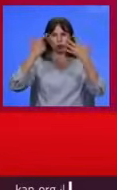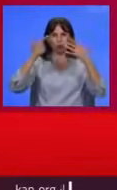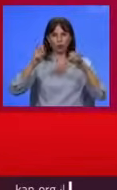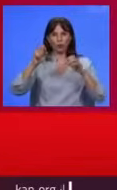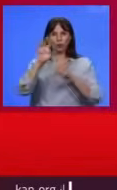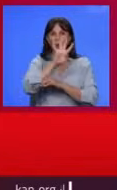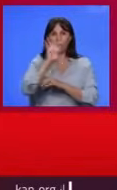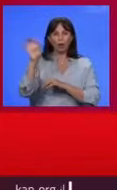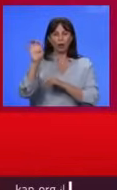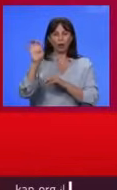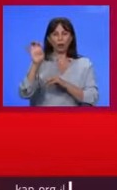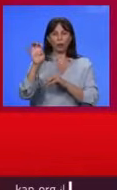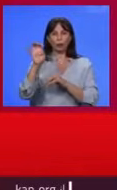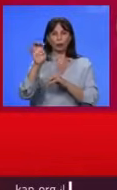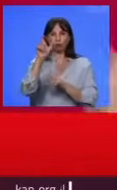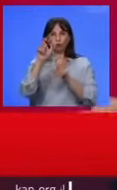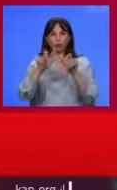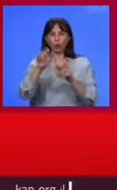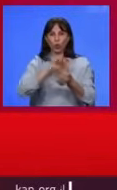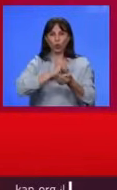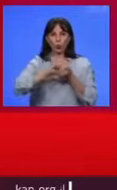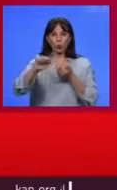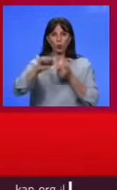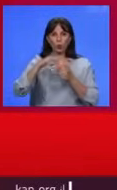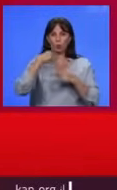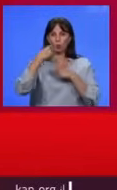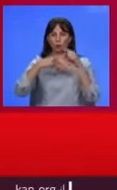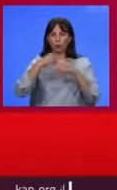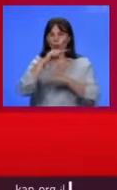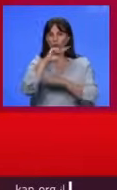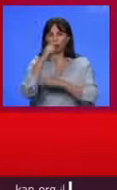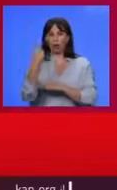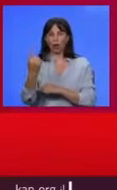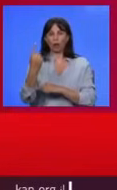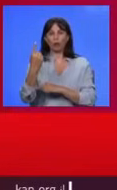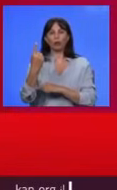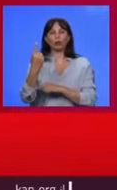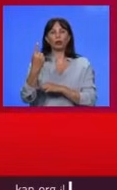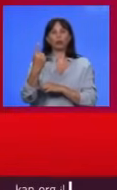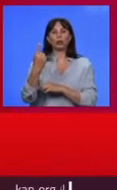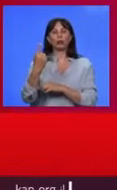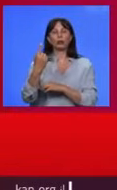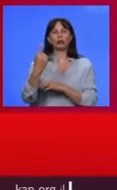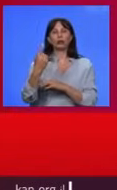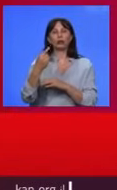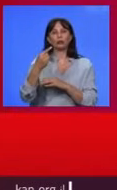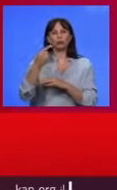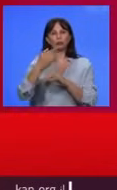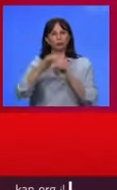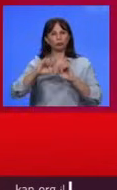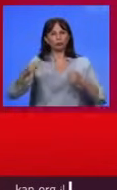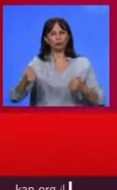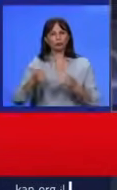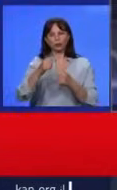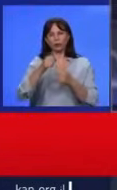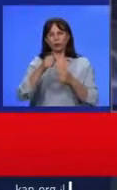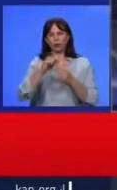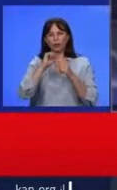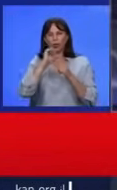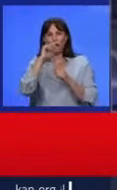שחוסלו בשנה אחת, אריאל שרון, אלוף פיקוד דרום, מאיר דגן, מפקד יחידת רימון. האיש